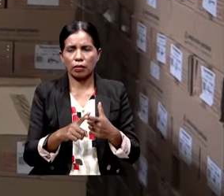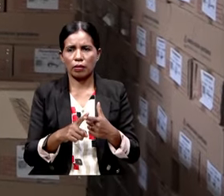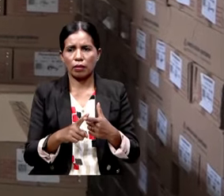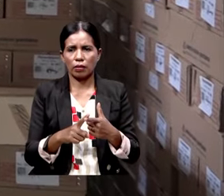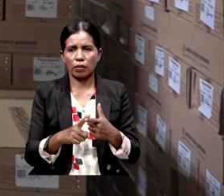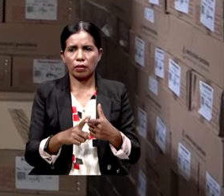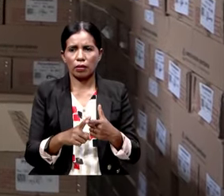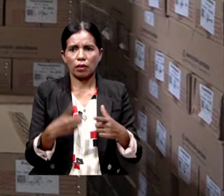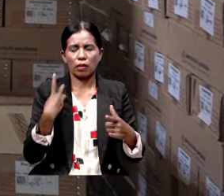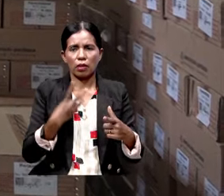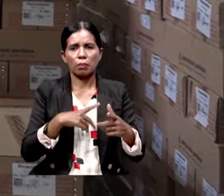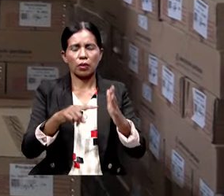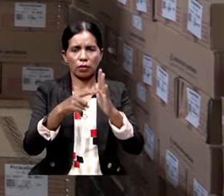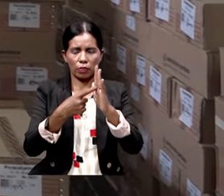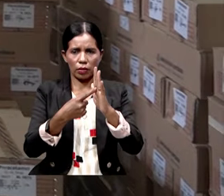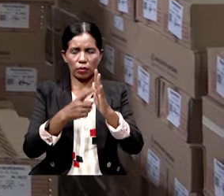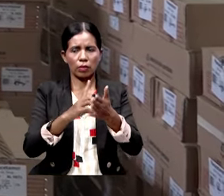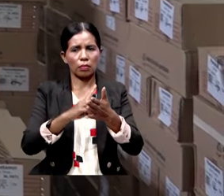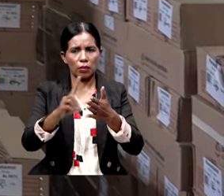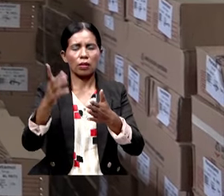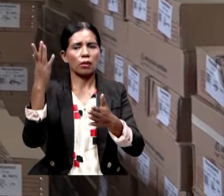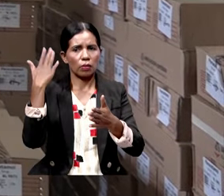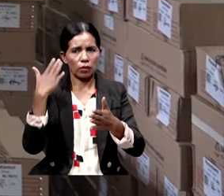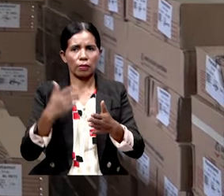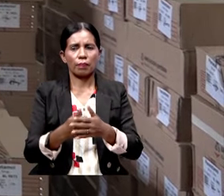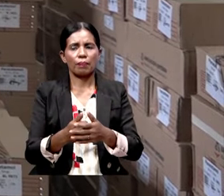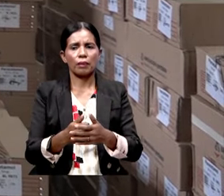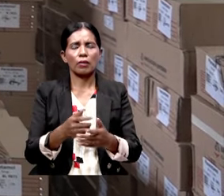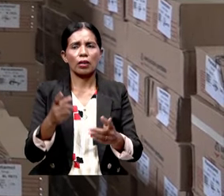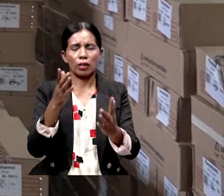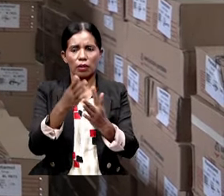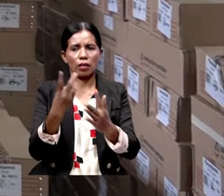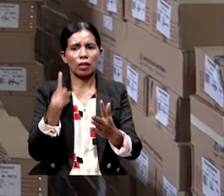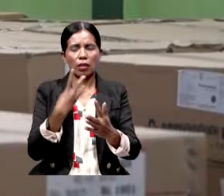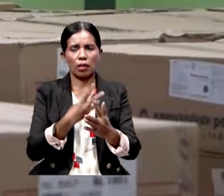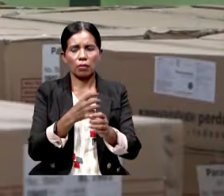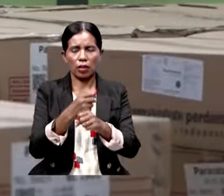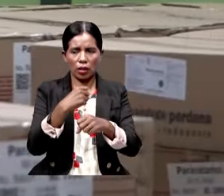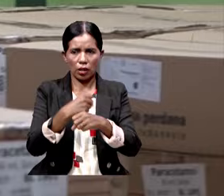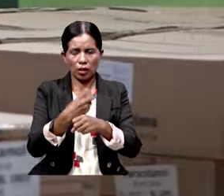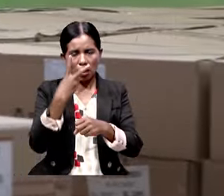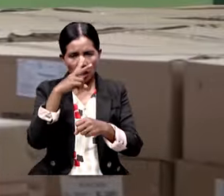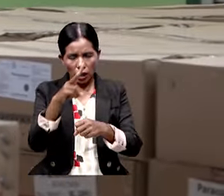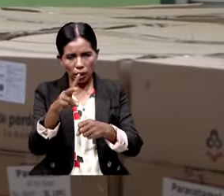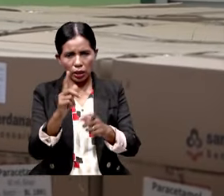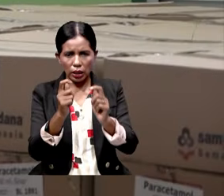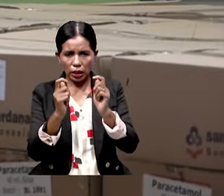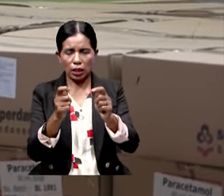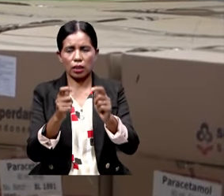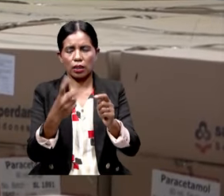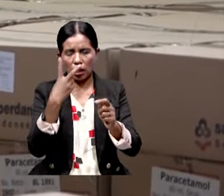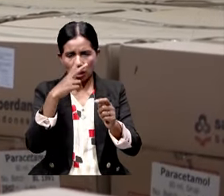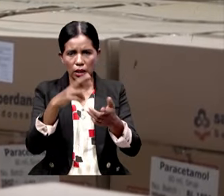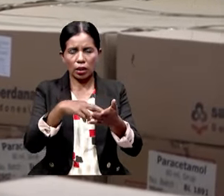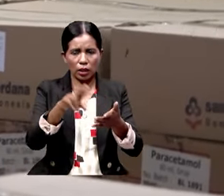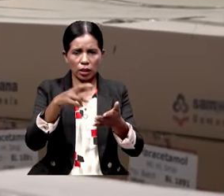Tapi foto kami hahut ya semana kotuk. Pas tamane ami hau keras pas kolega usi wartawan os mai